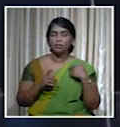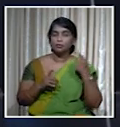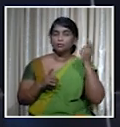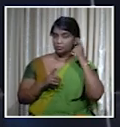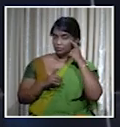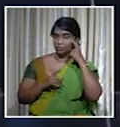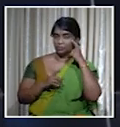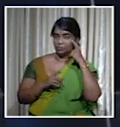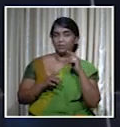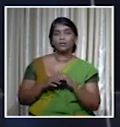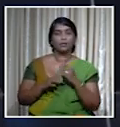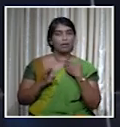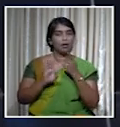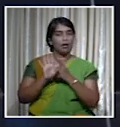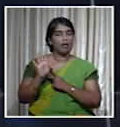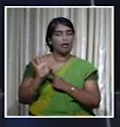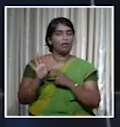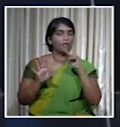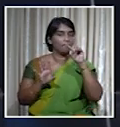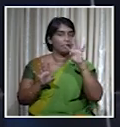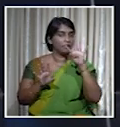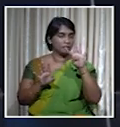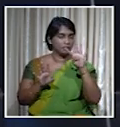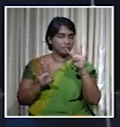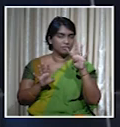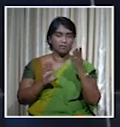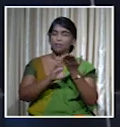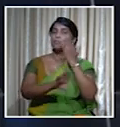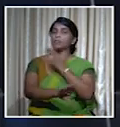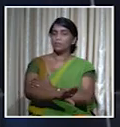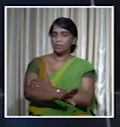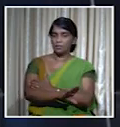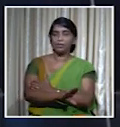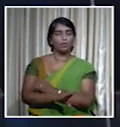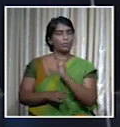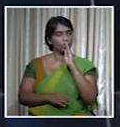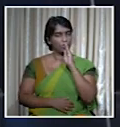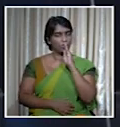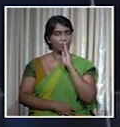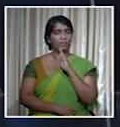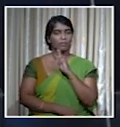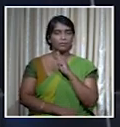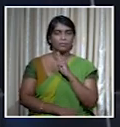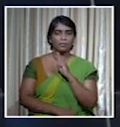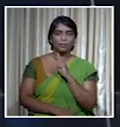මතකයි මීට අවුරුදු 24කට විතර එහා, ඒ කියන්නේ